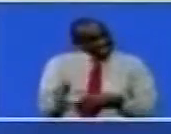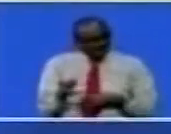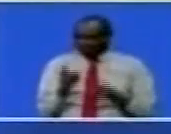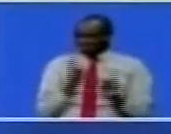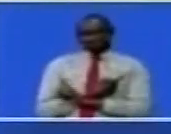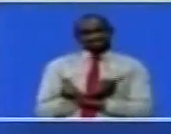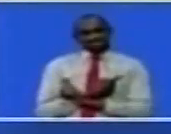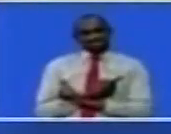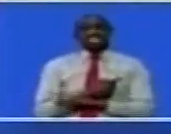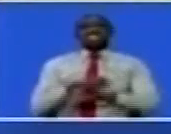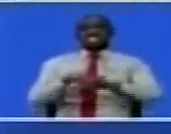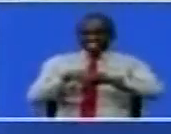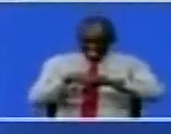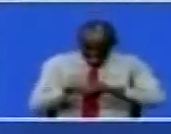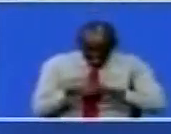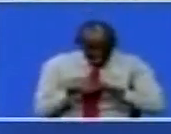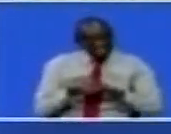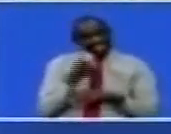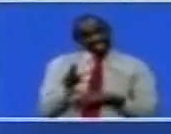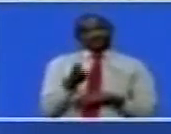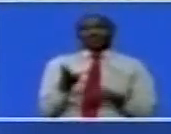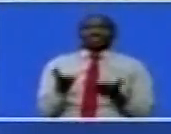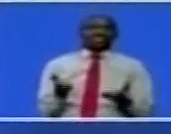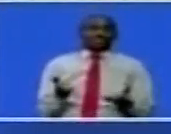huu. Kiingereza walitufunza Kiingereza kizuri sana.